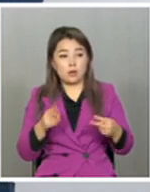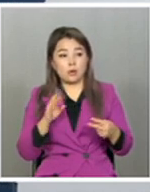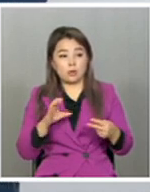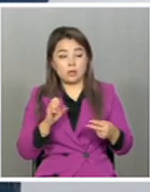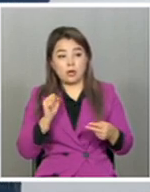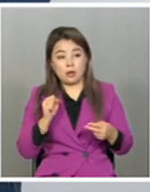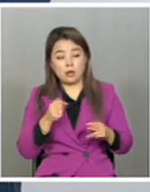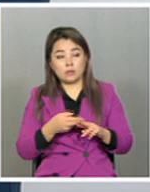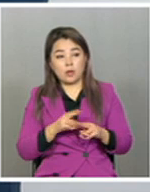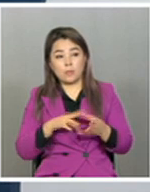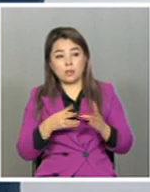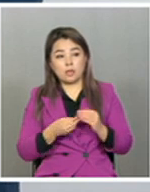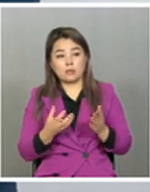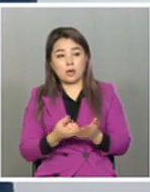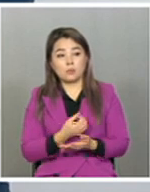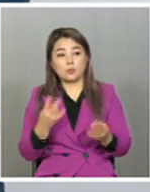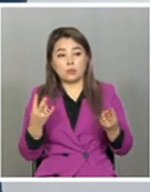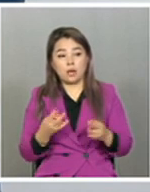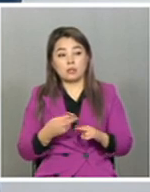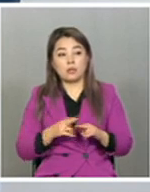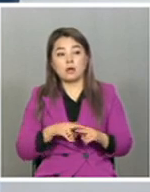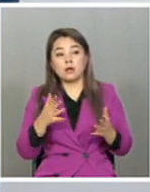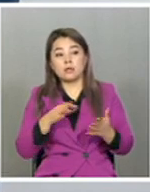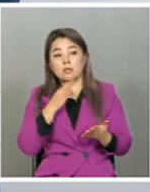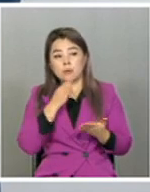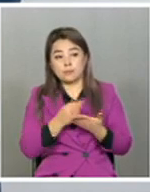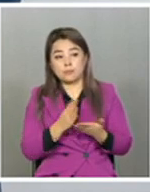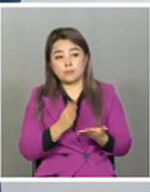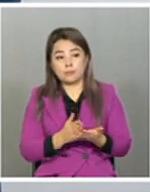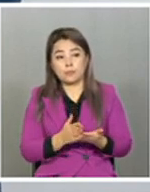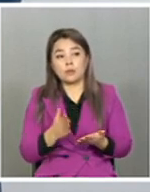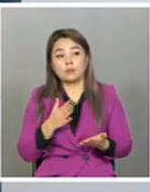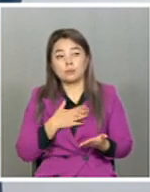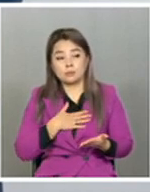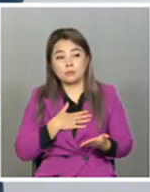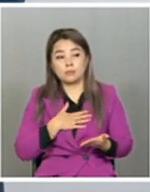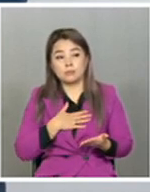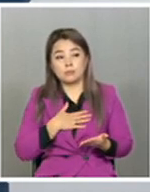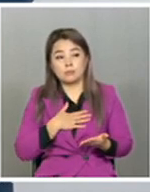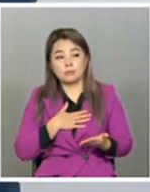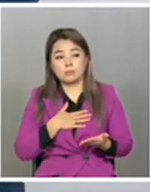мәнін табу керек. Енді оны қалай табамыз? Біз